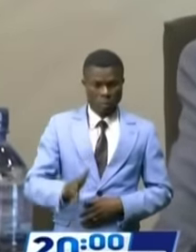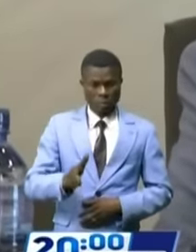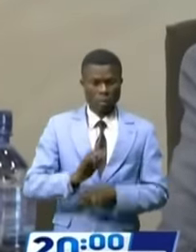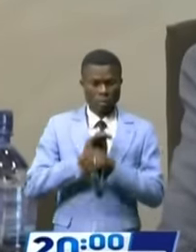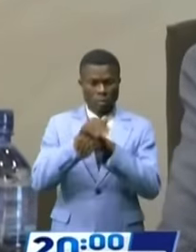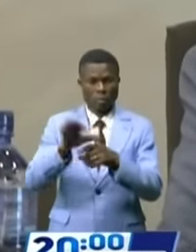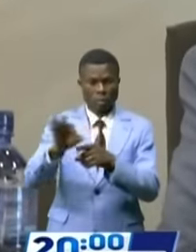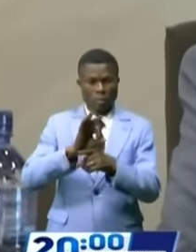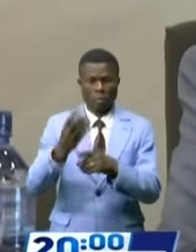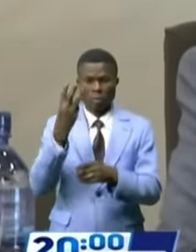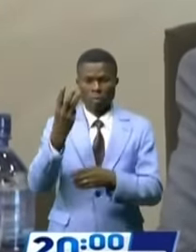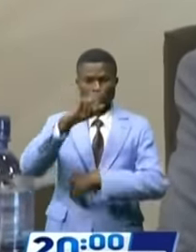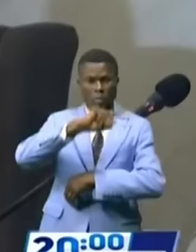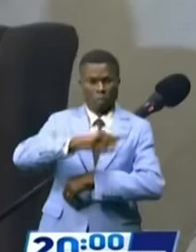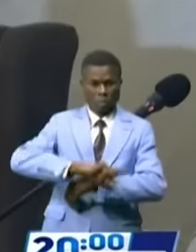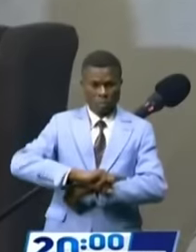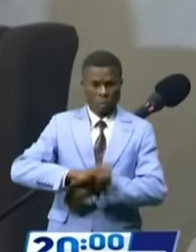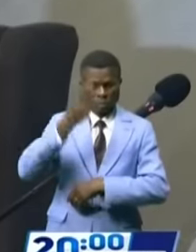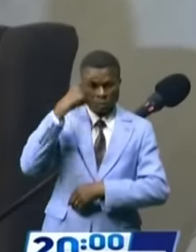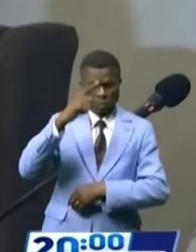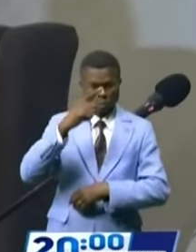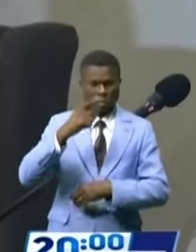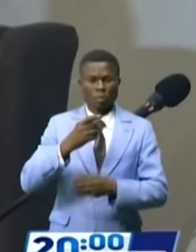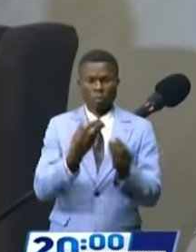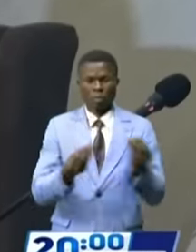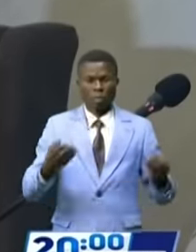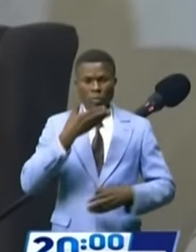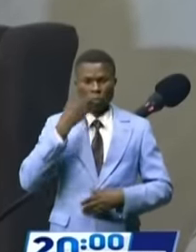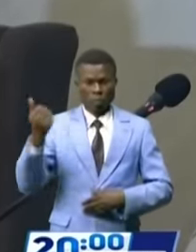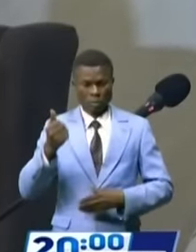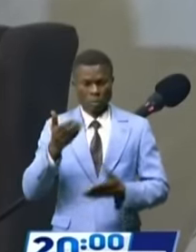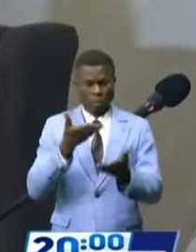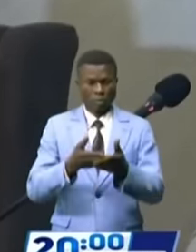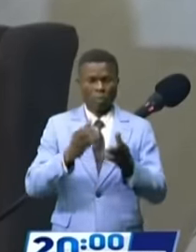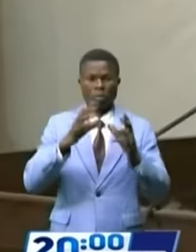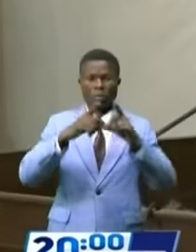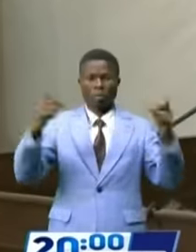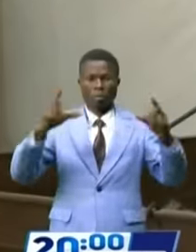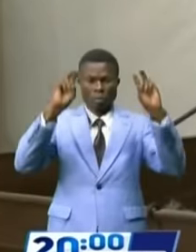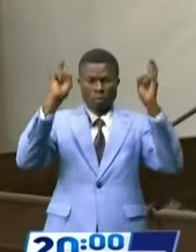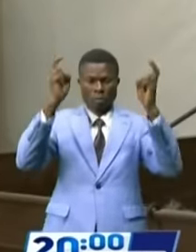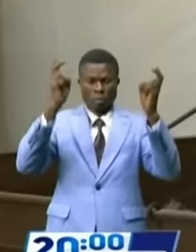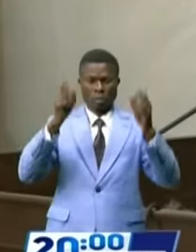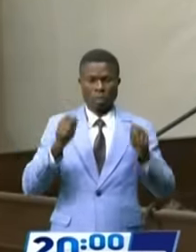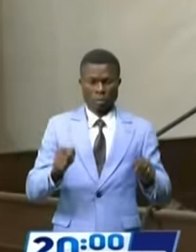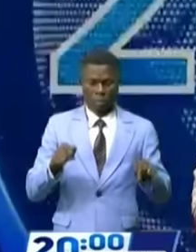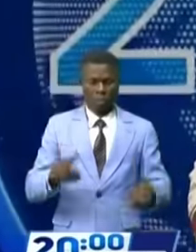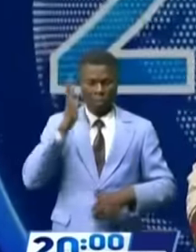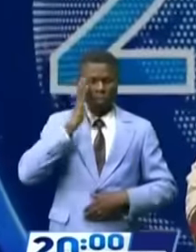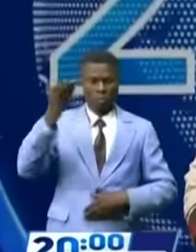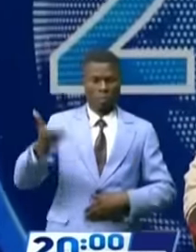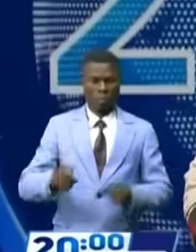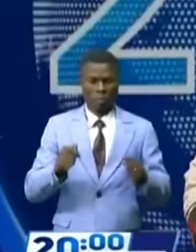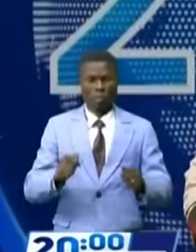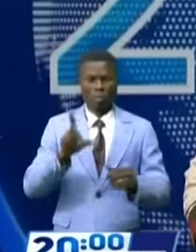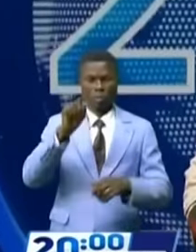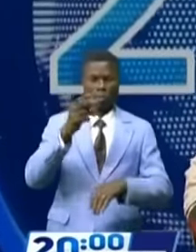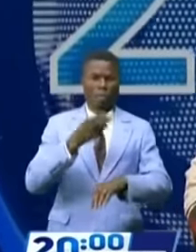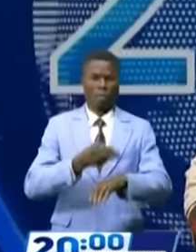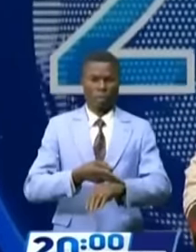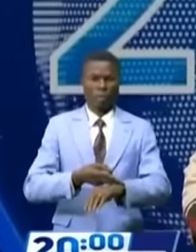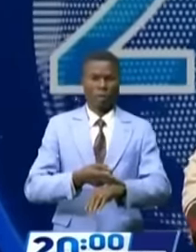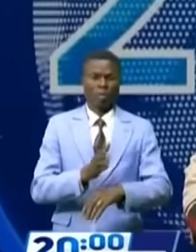suivre une formation de 3 jours pour de meilleurs résultats. Ce sont là les grands grande ligne et bienvenue à ce